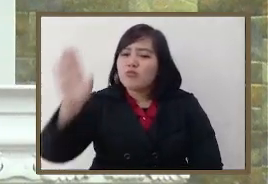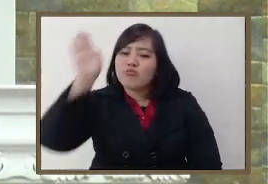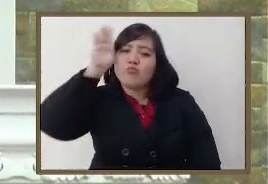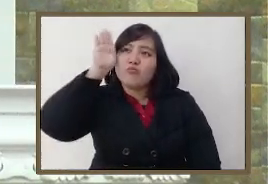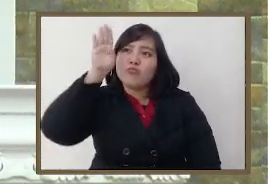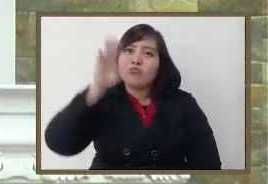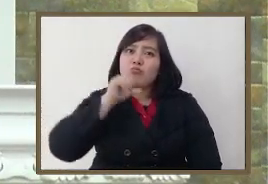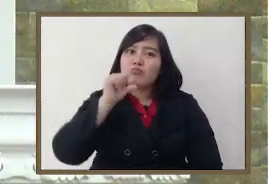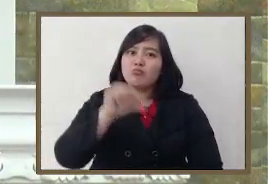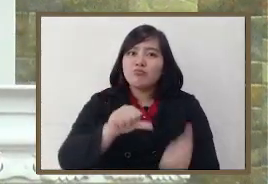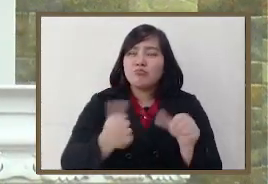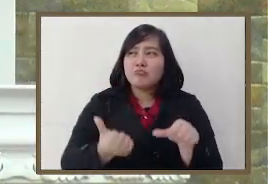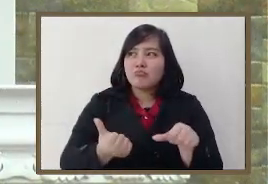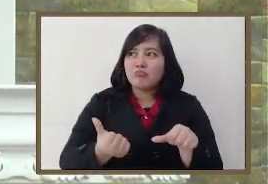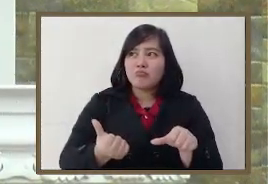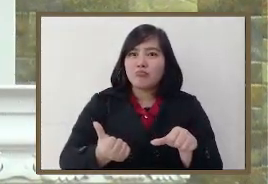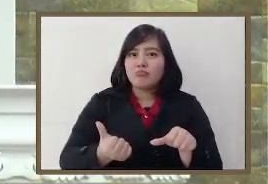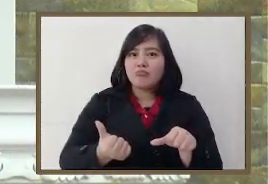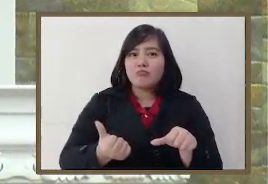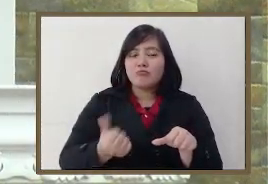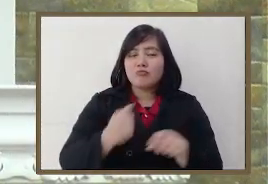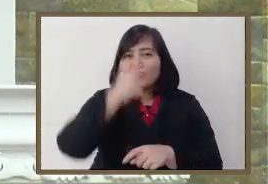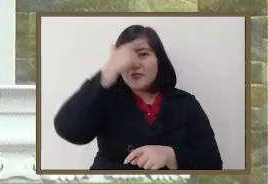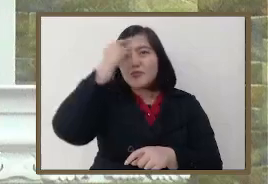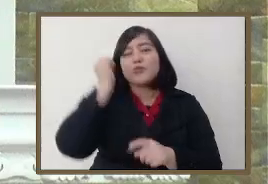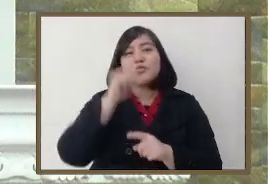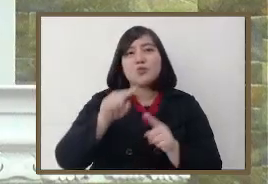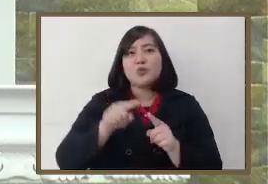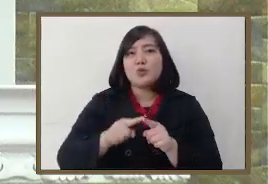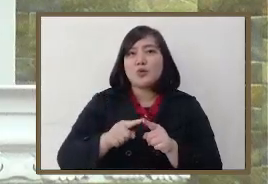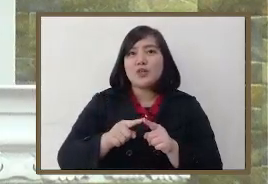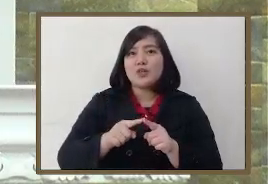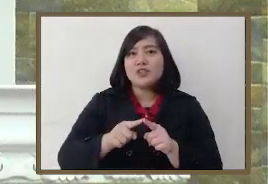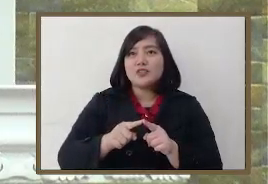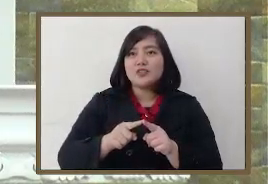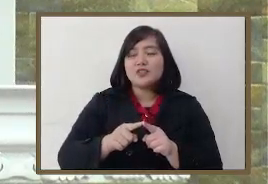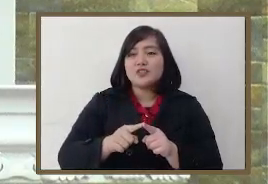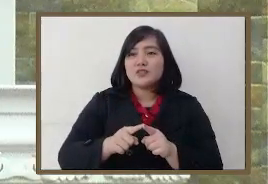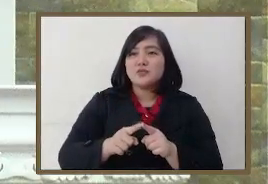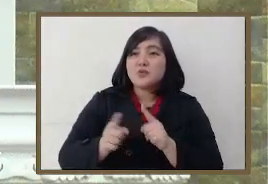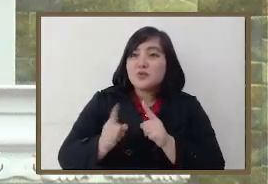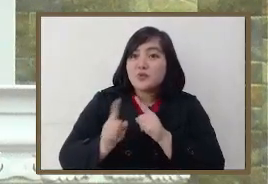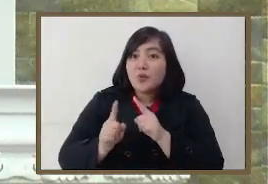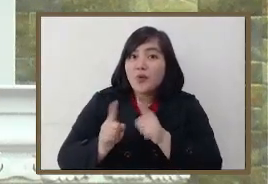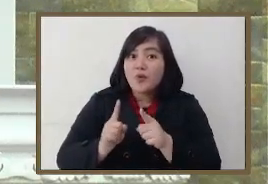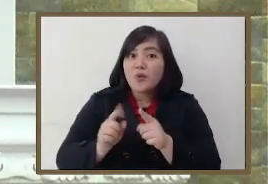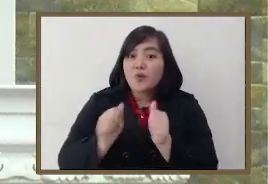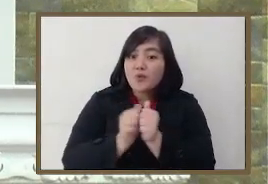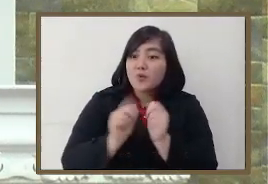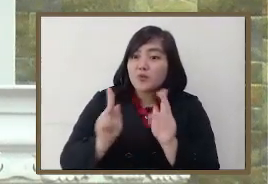Sabi niya, bakit? Abay, yung kinausap niya, yung nawin ko doon sa tren eh. Sabi daw eh,